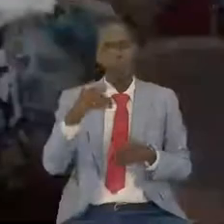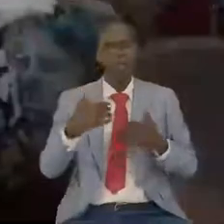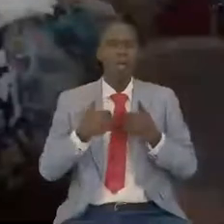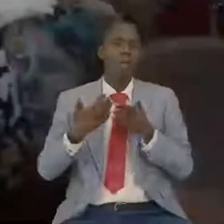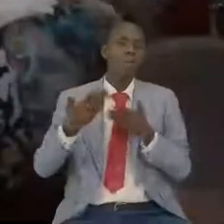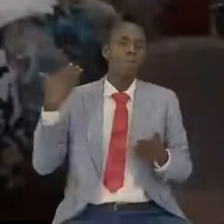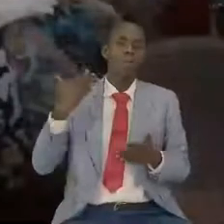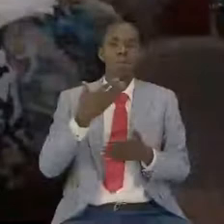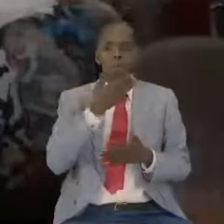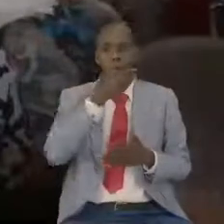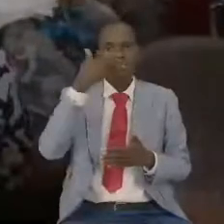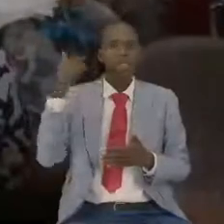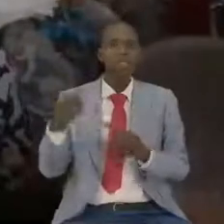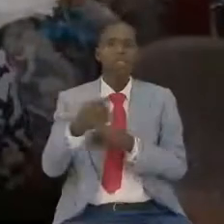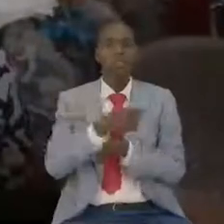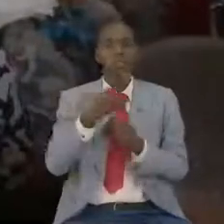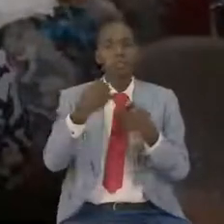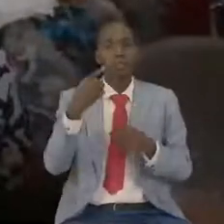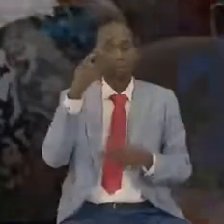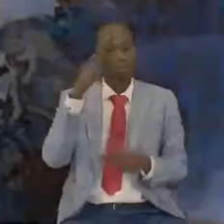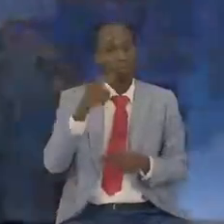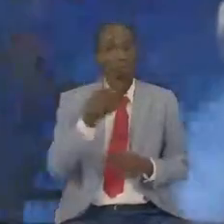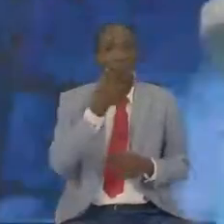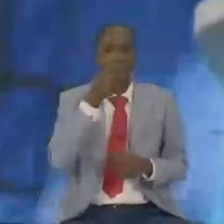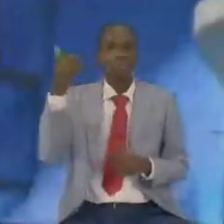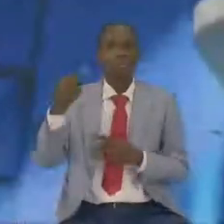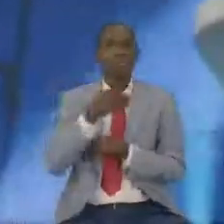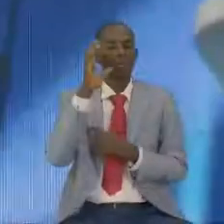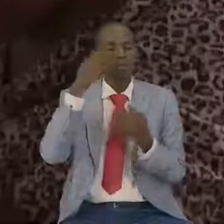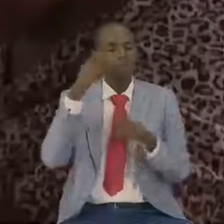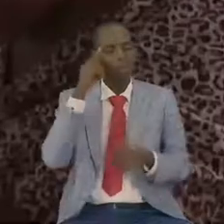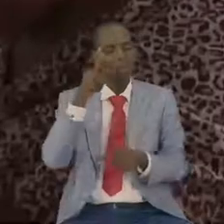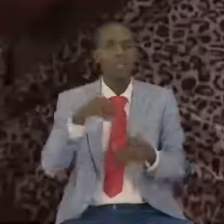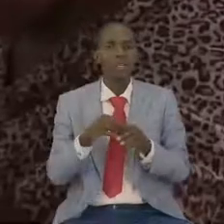Les meilleurs jours sont venus pour lui. Les jours meilleurs viennent pour toi.